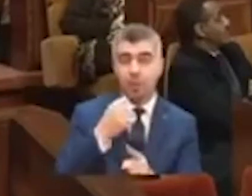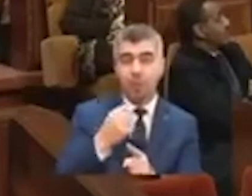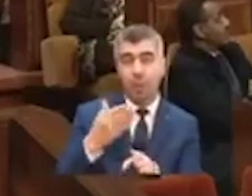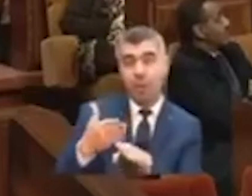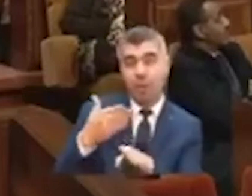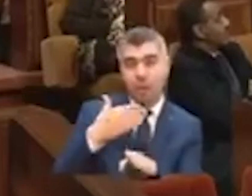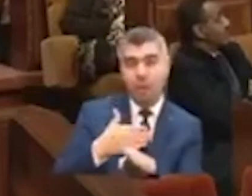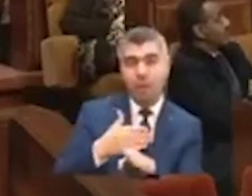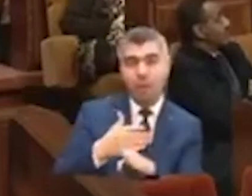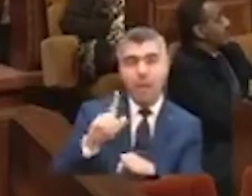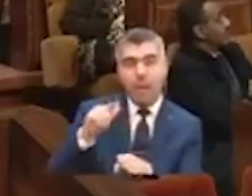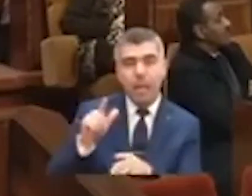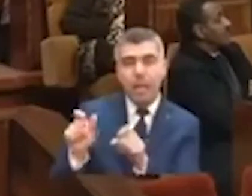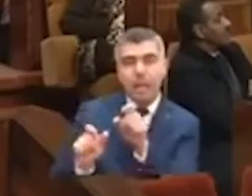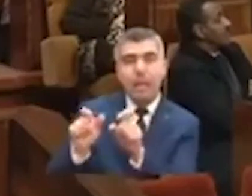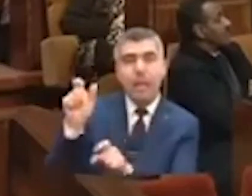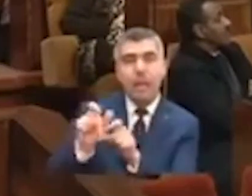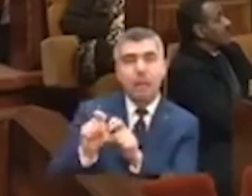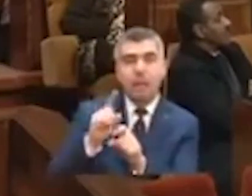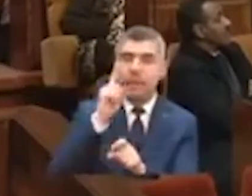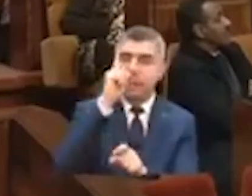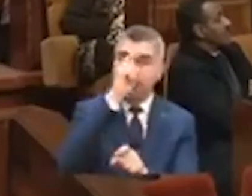هناك مشكله